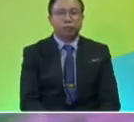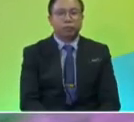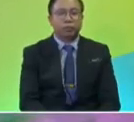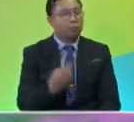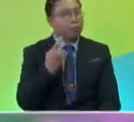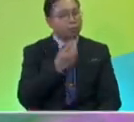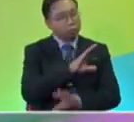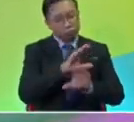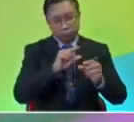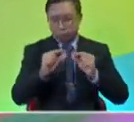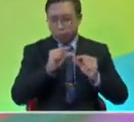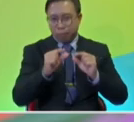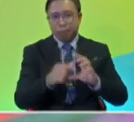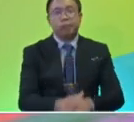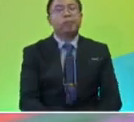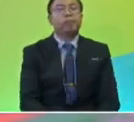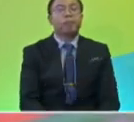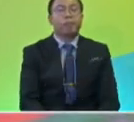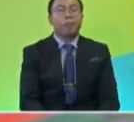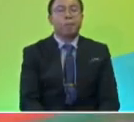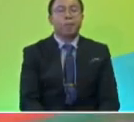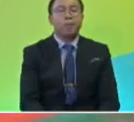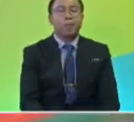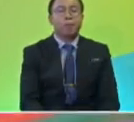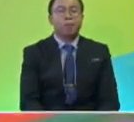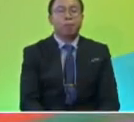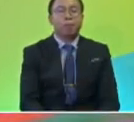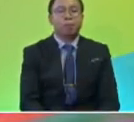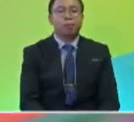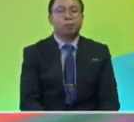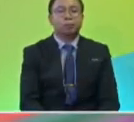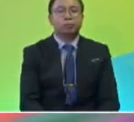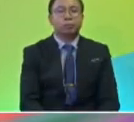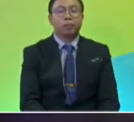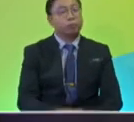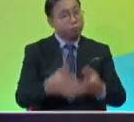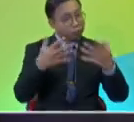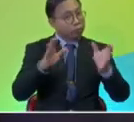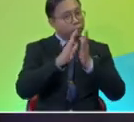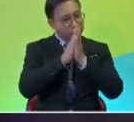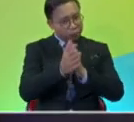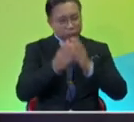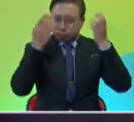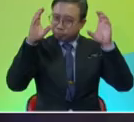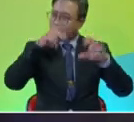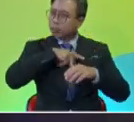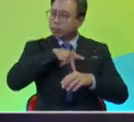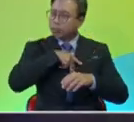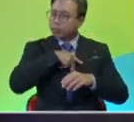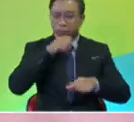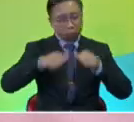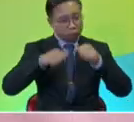tak bergerak-gerak oke okey nempak tanah dah jadi Cikgu punya